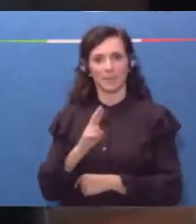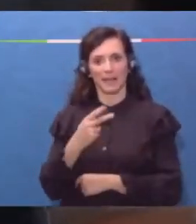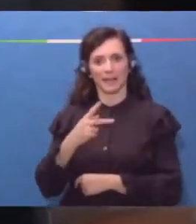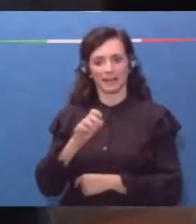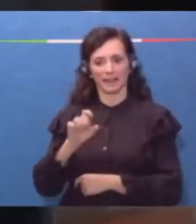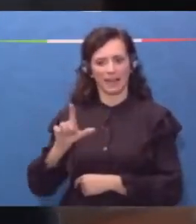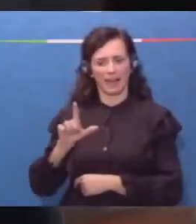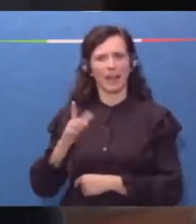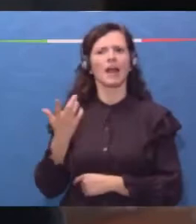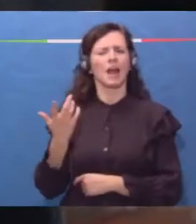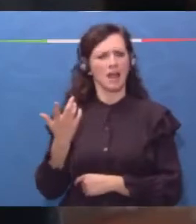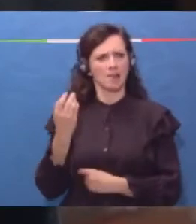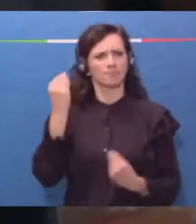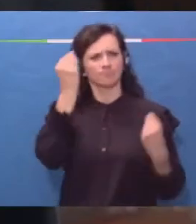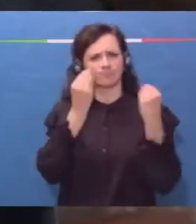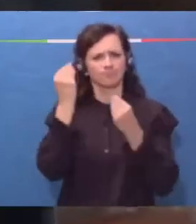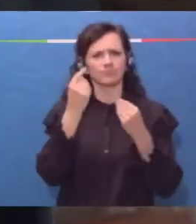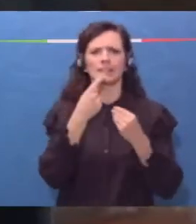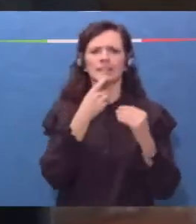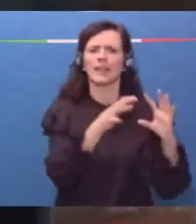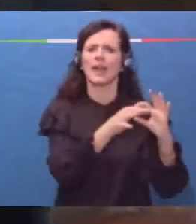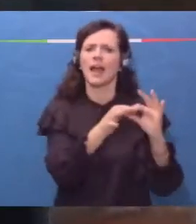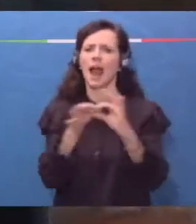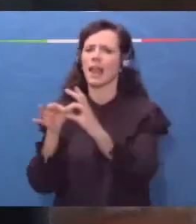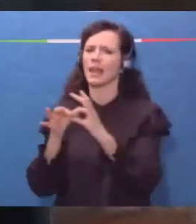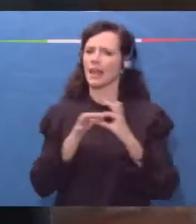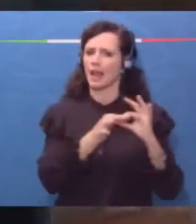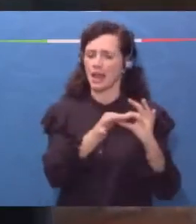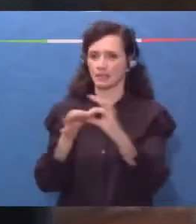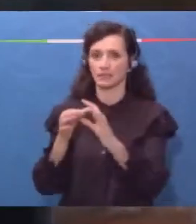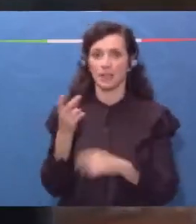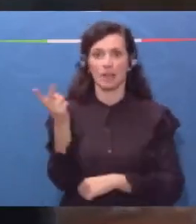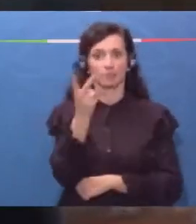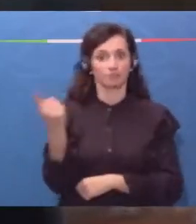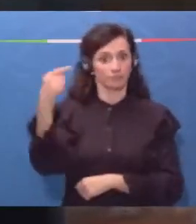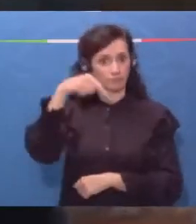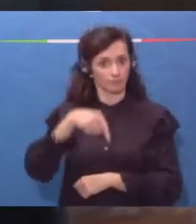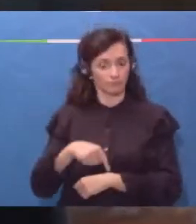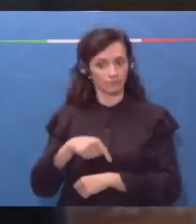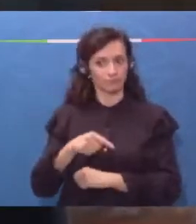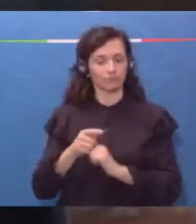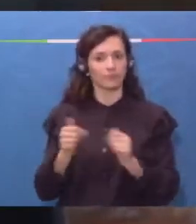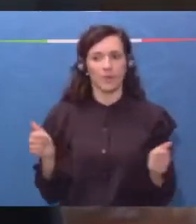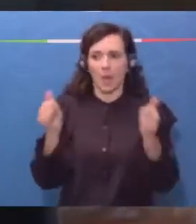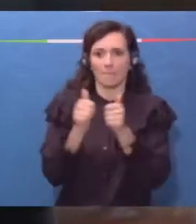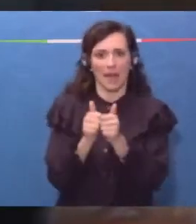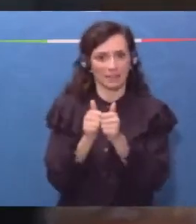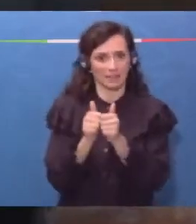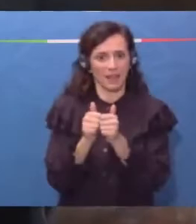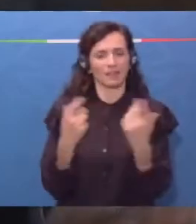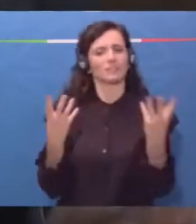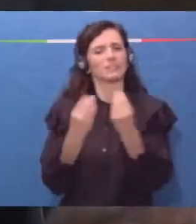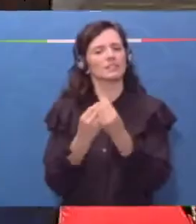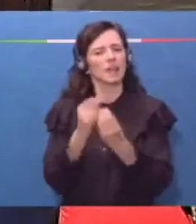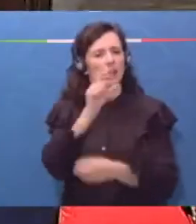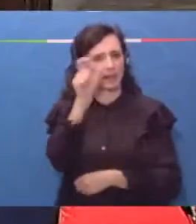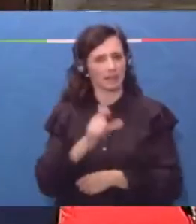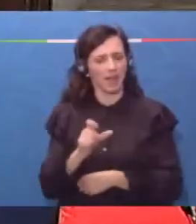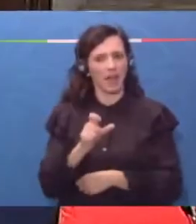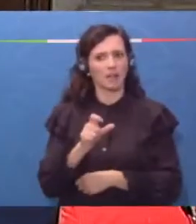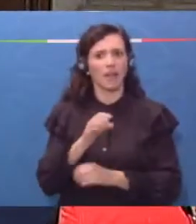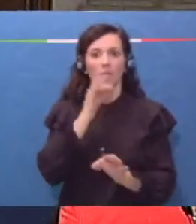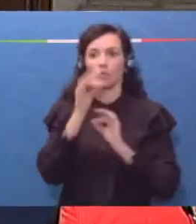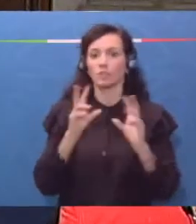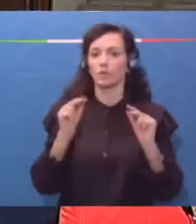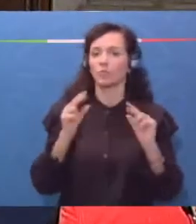delle alleanze. È ciò che siete venuti a cercare qui con questa nuova partnership con l'Italia e potreste incarnare